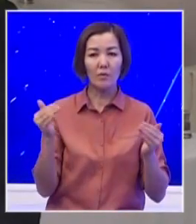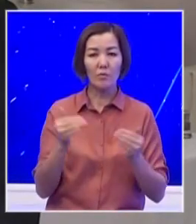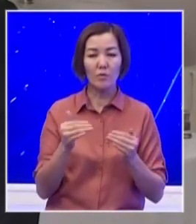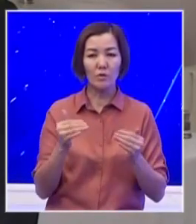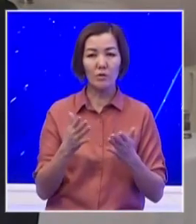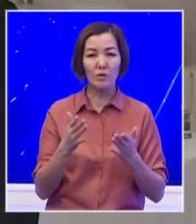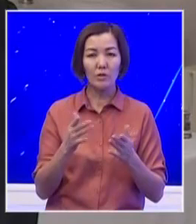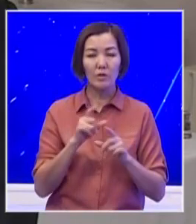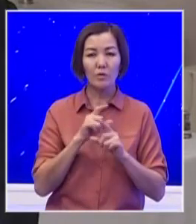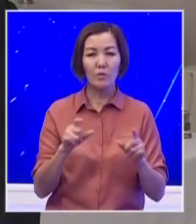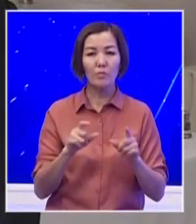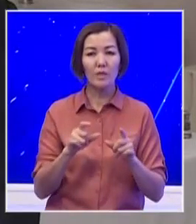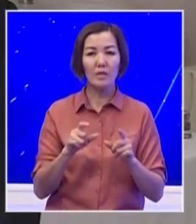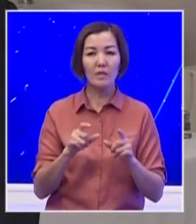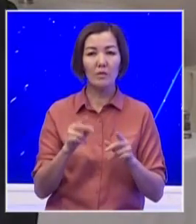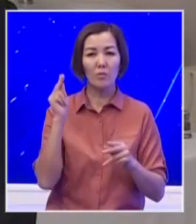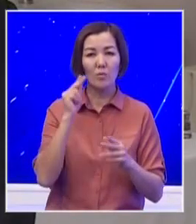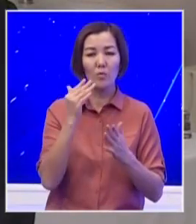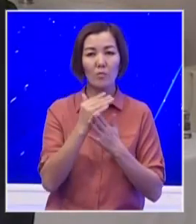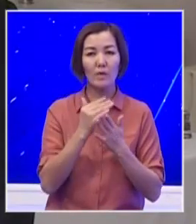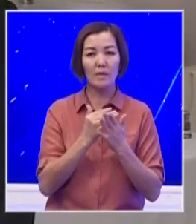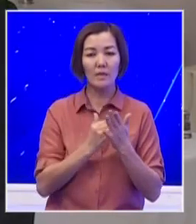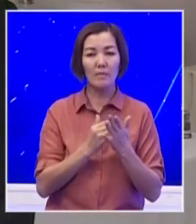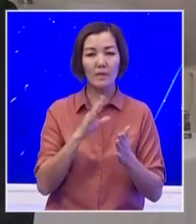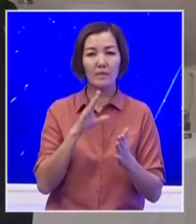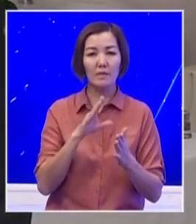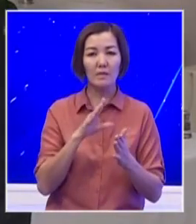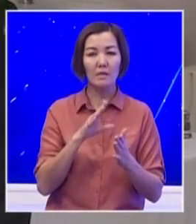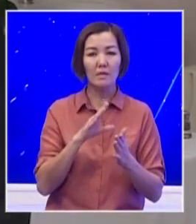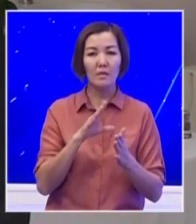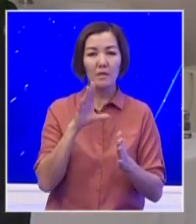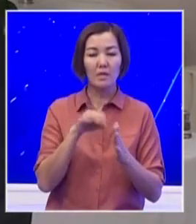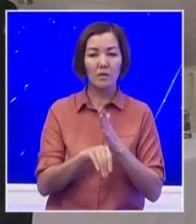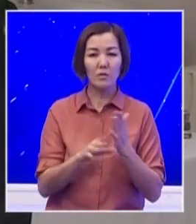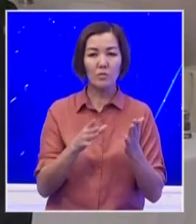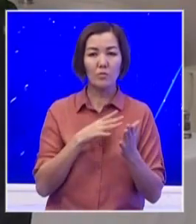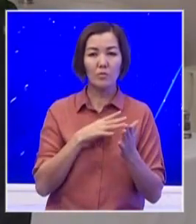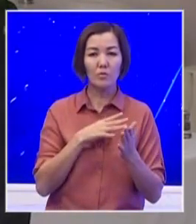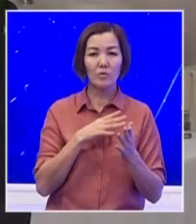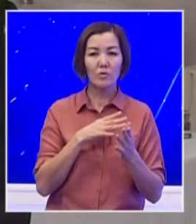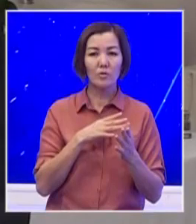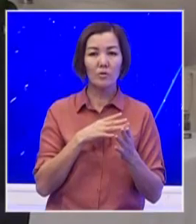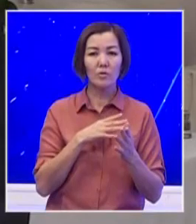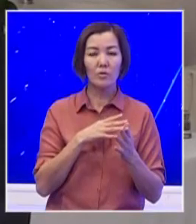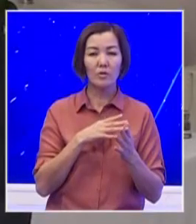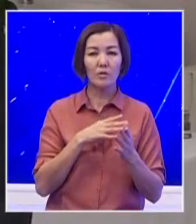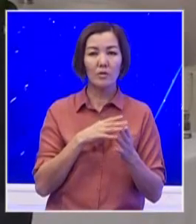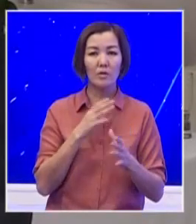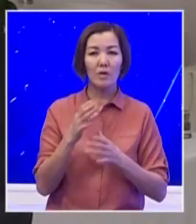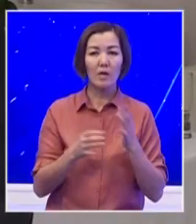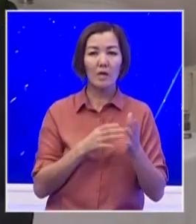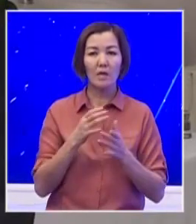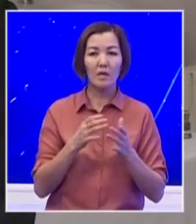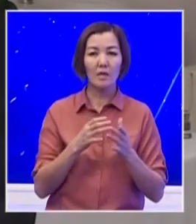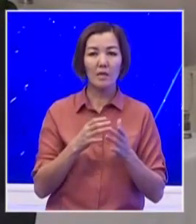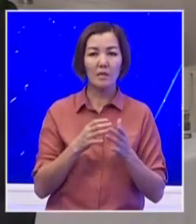білім ұйымдарының оқу бағдарламаларына осы Воровский стандарттарын енгізу, ол Воровский стандарттар дегеніміз бұл халықаралық талаптарға